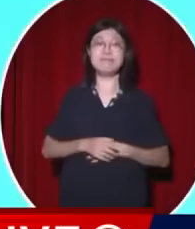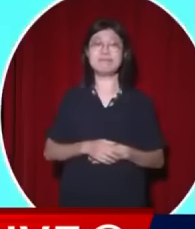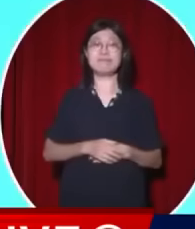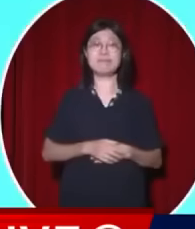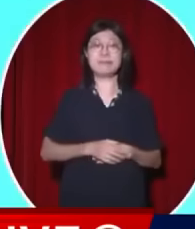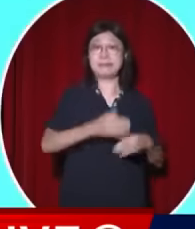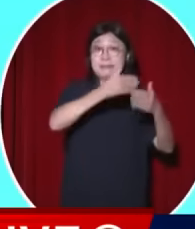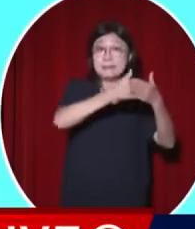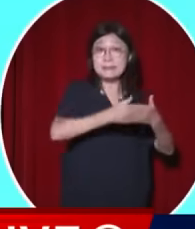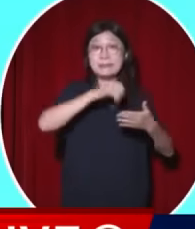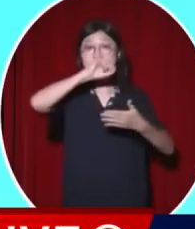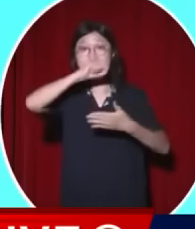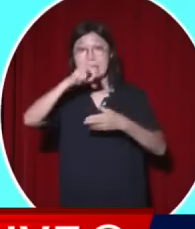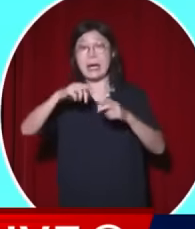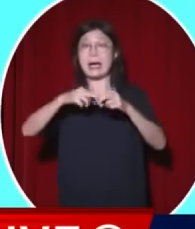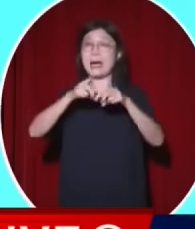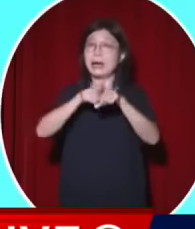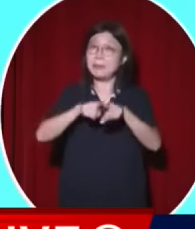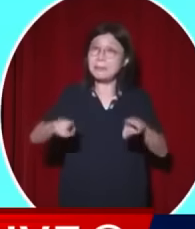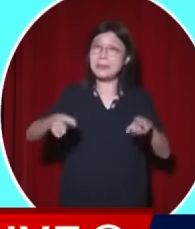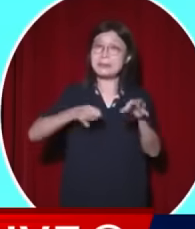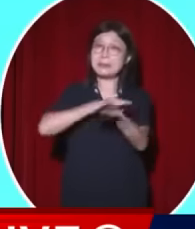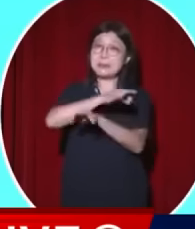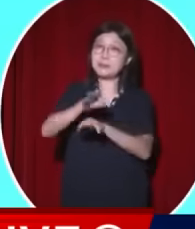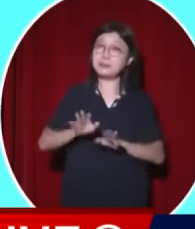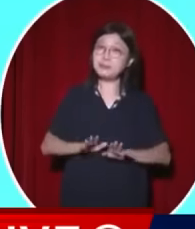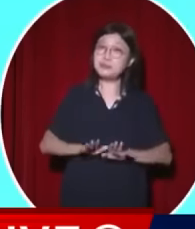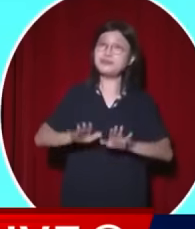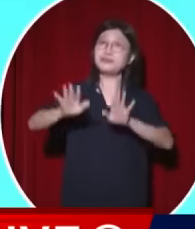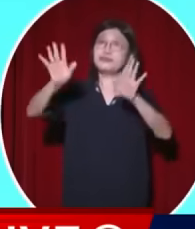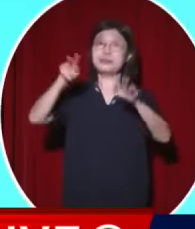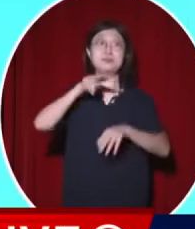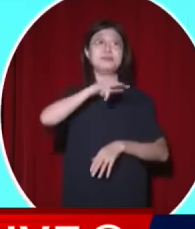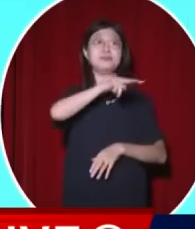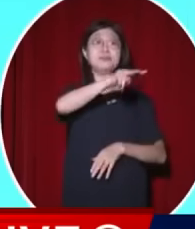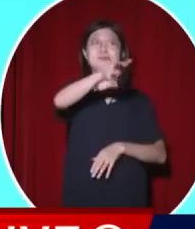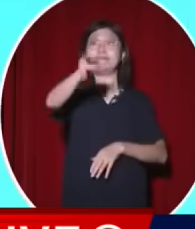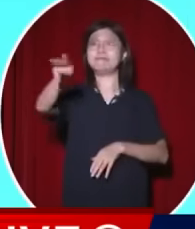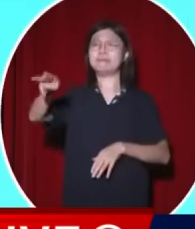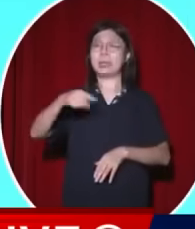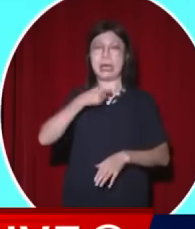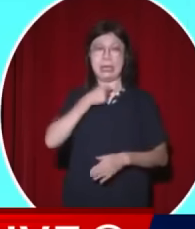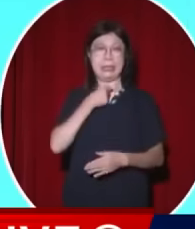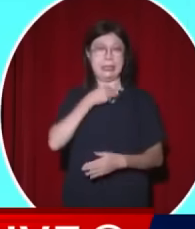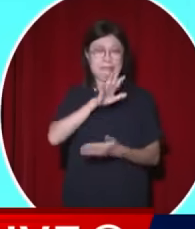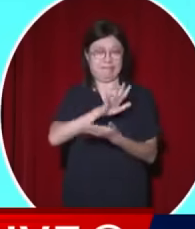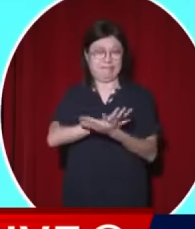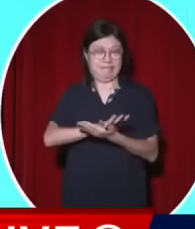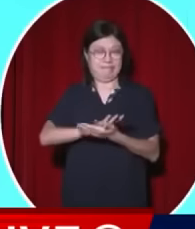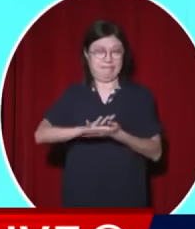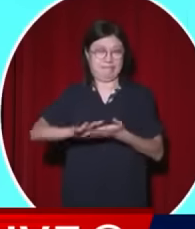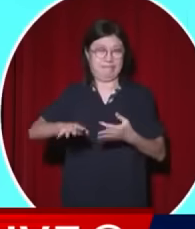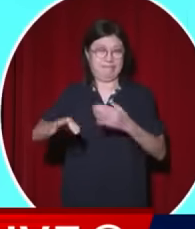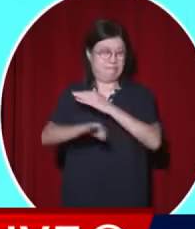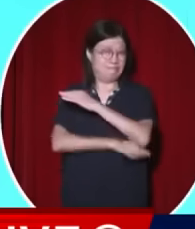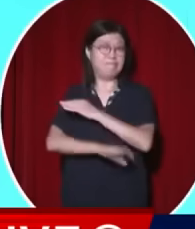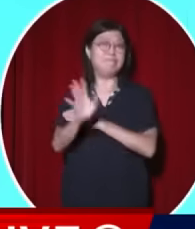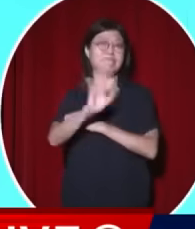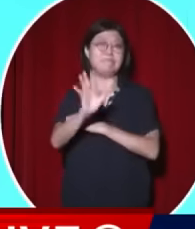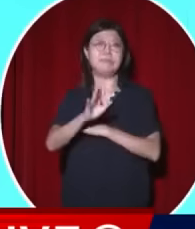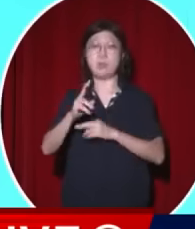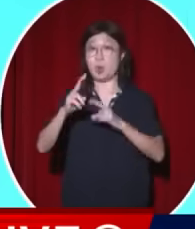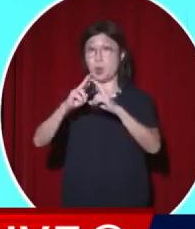两岸和平，经济繁荣，放眼天下，绝对清廉，是郭董非常有把握的政